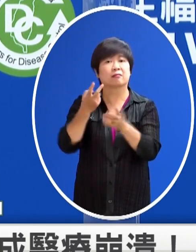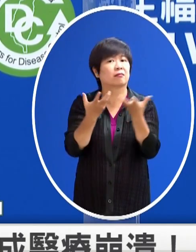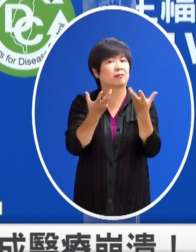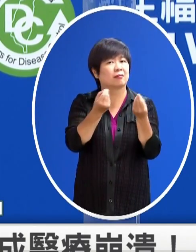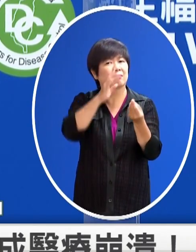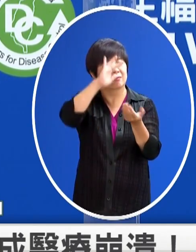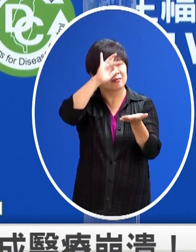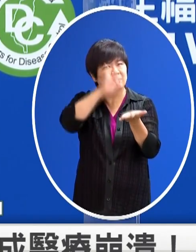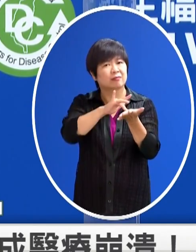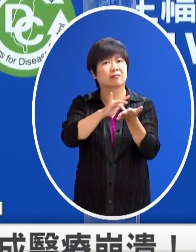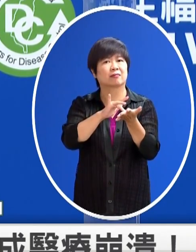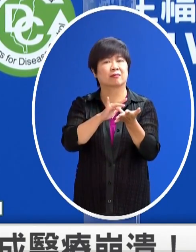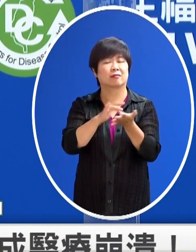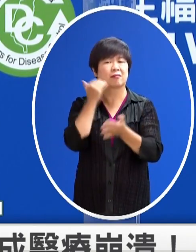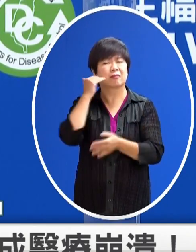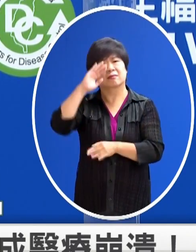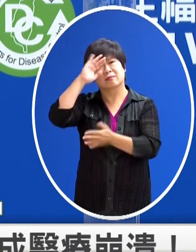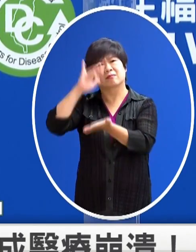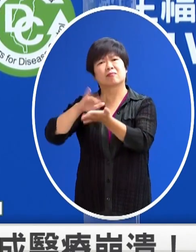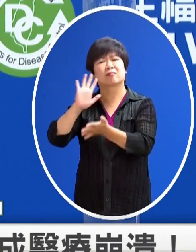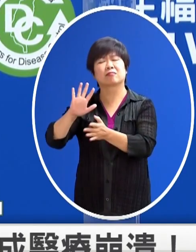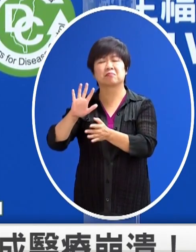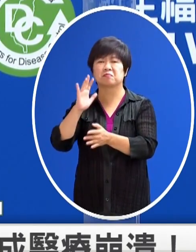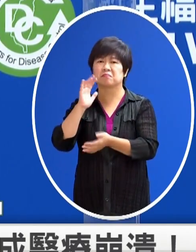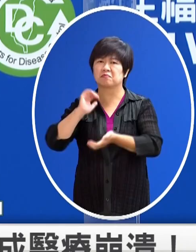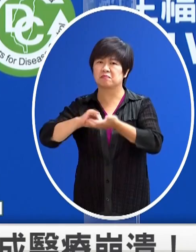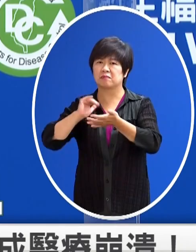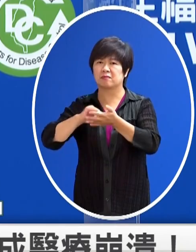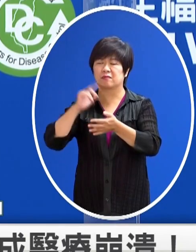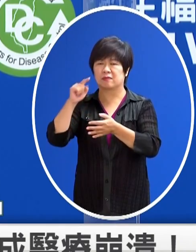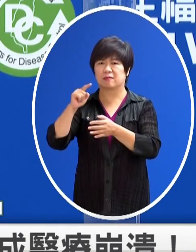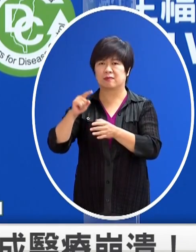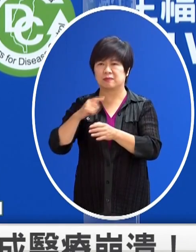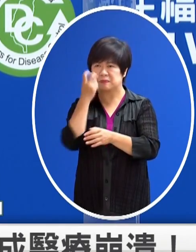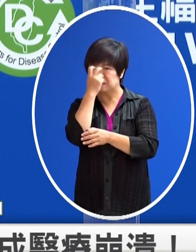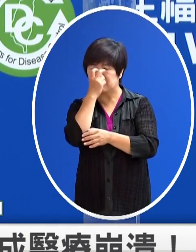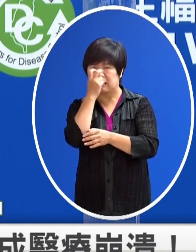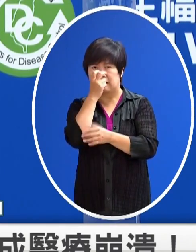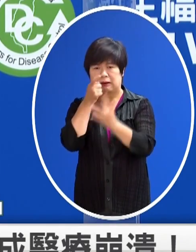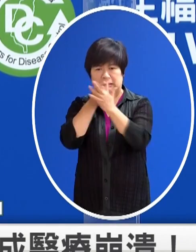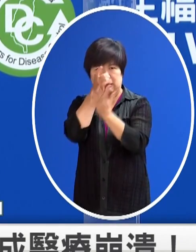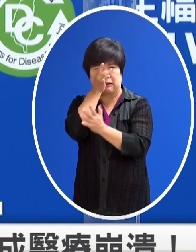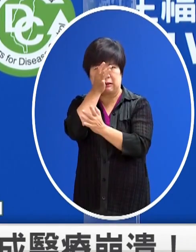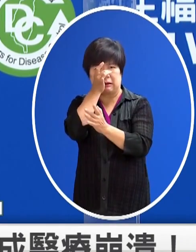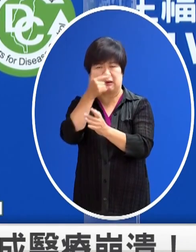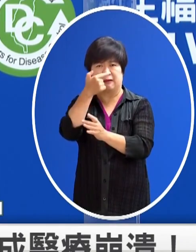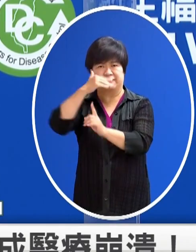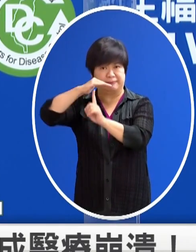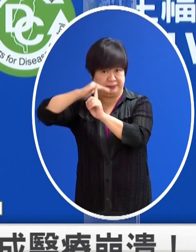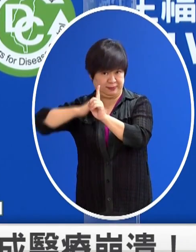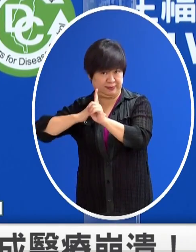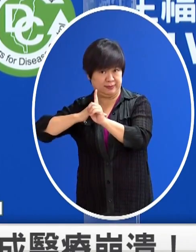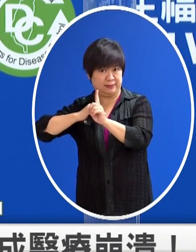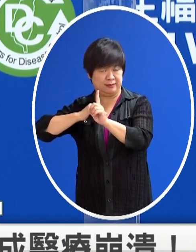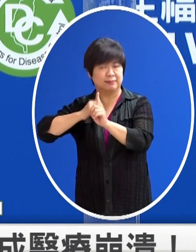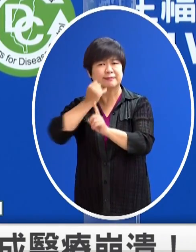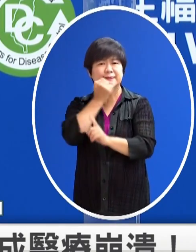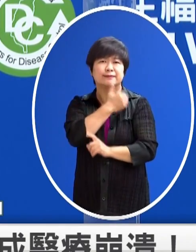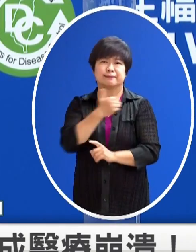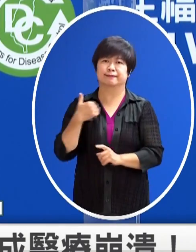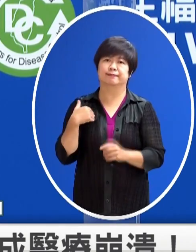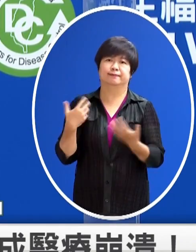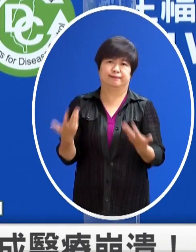毒，纵使有病毒，那个量也在我们的检测是检测不出来的，只是这样子